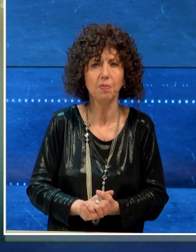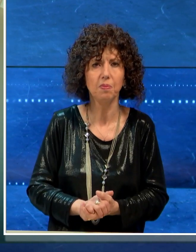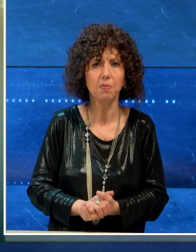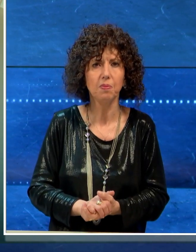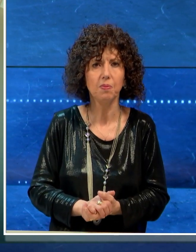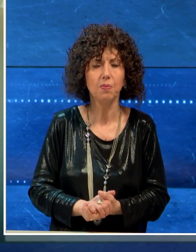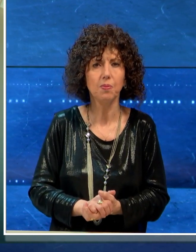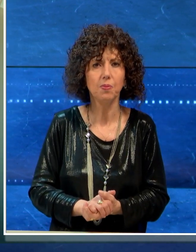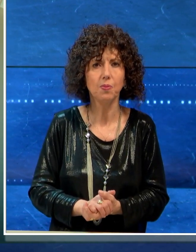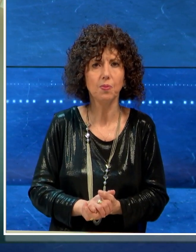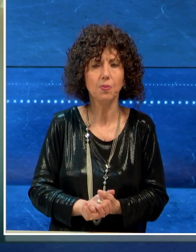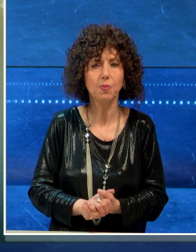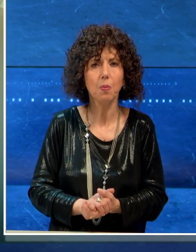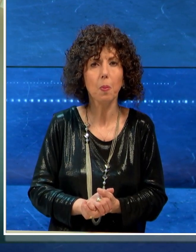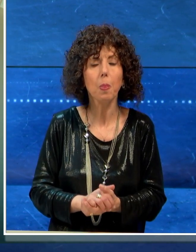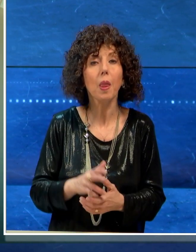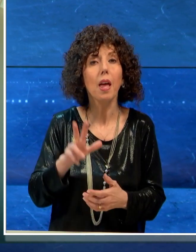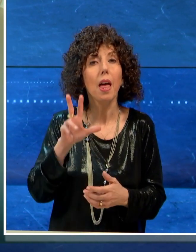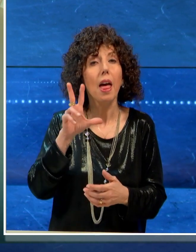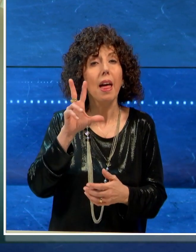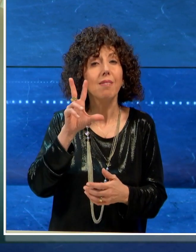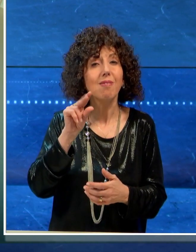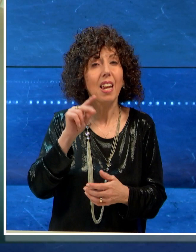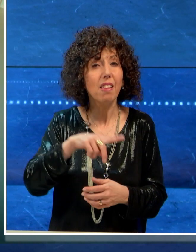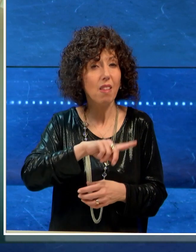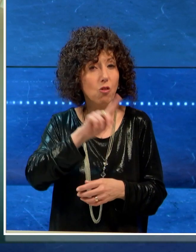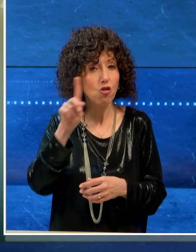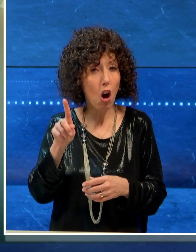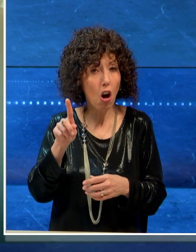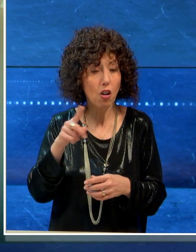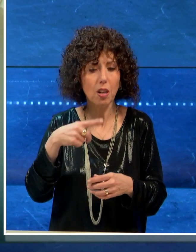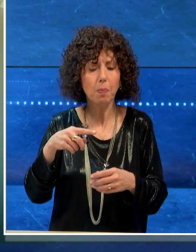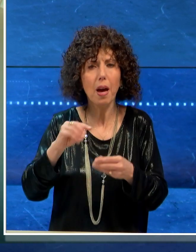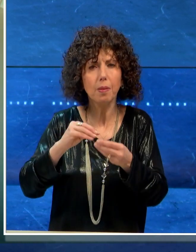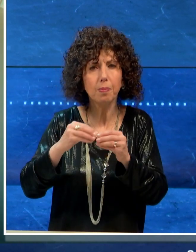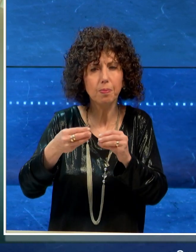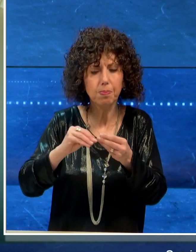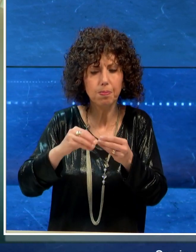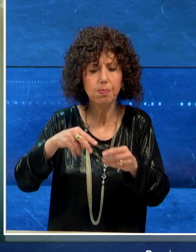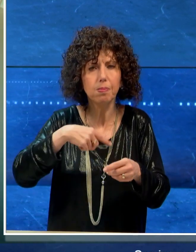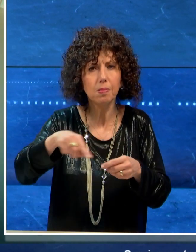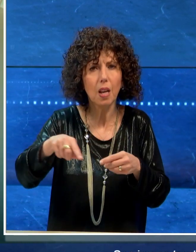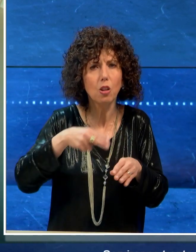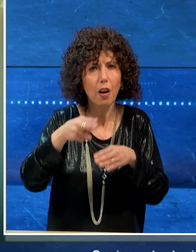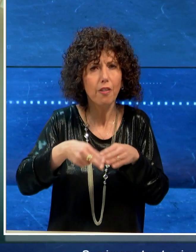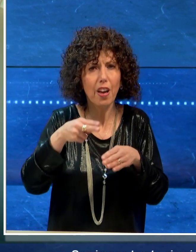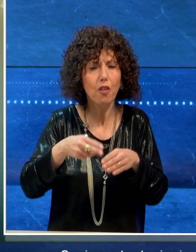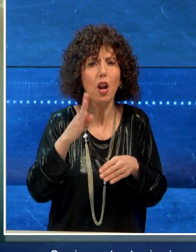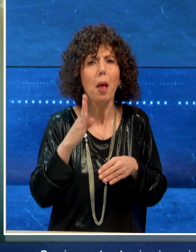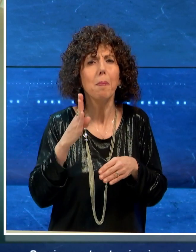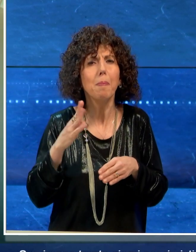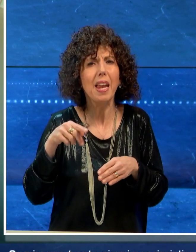finanziari serviranno 30 giorni per ripristinare tratto ferroviario compreso tra Benevento